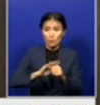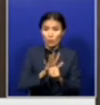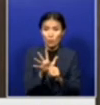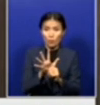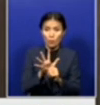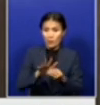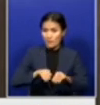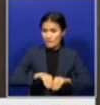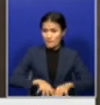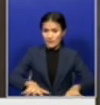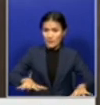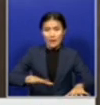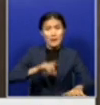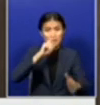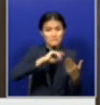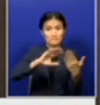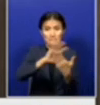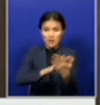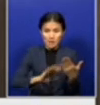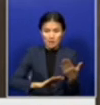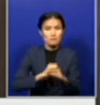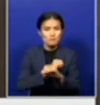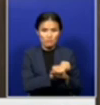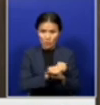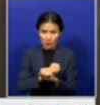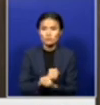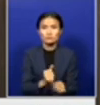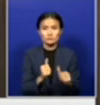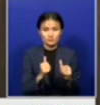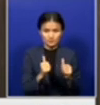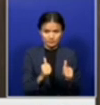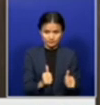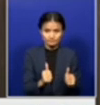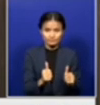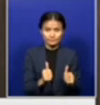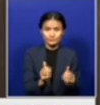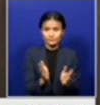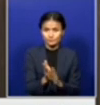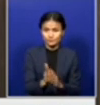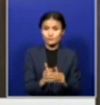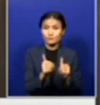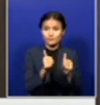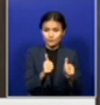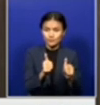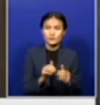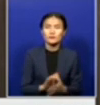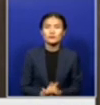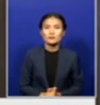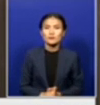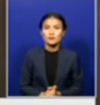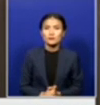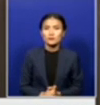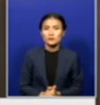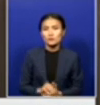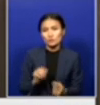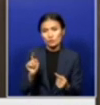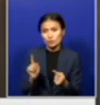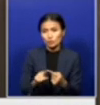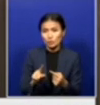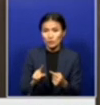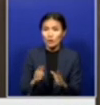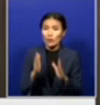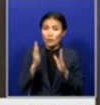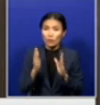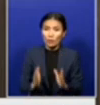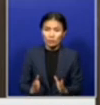ความชื่นชมอันนี้ผมใคร่ขอมอบให้กับผู้ร่วมมือร่วมใจในการเสียสละ